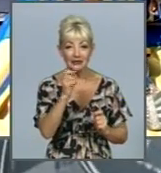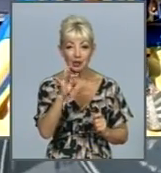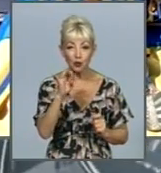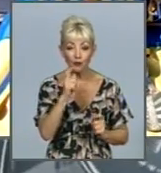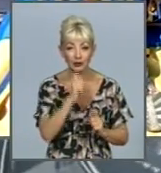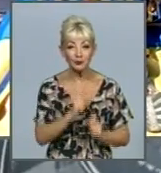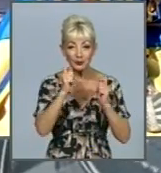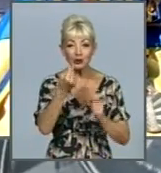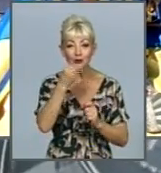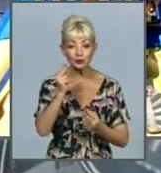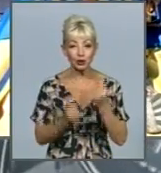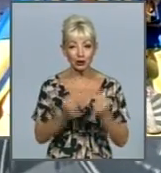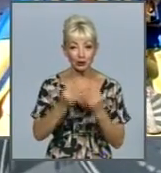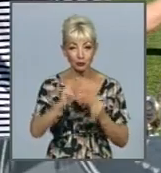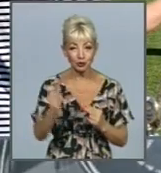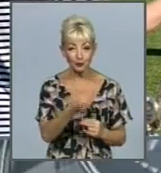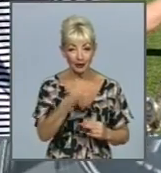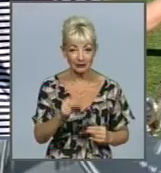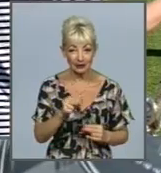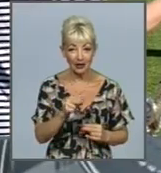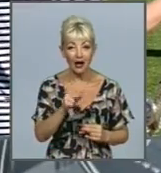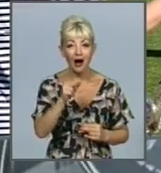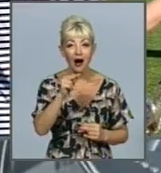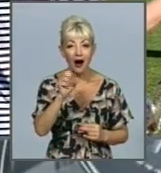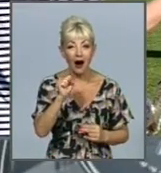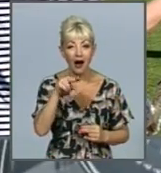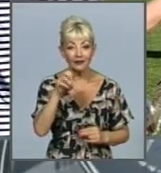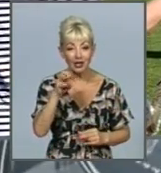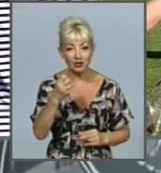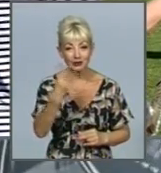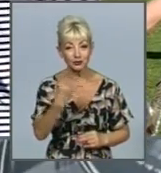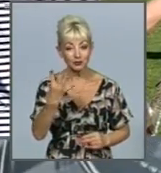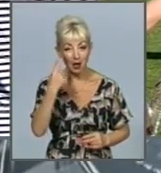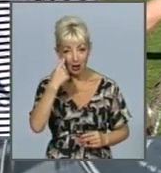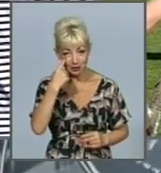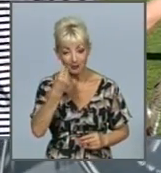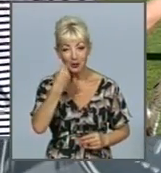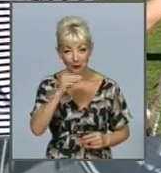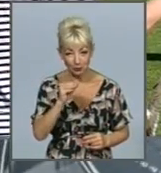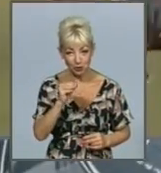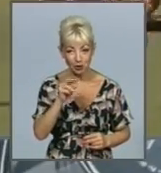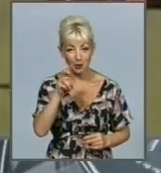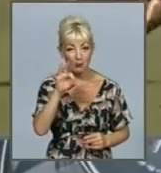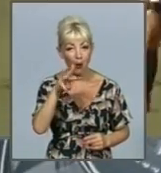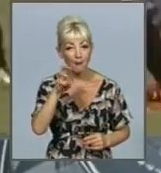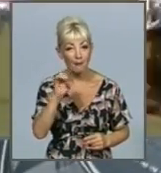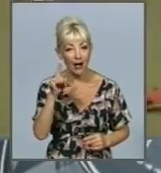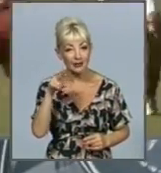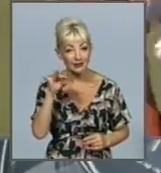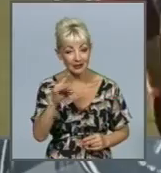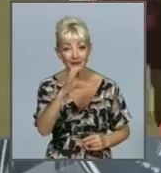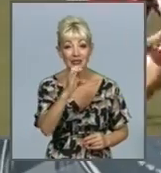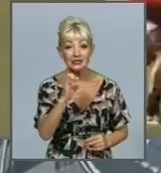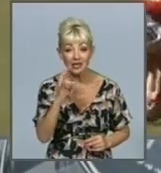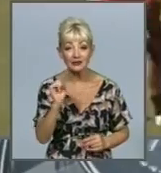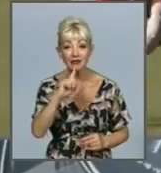приз лучшему игроку чемпионата. Владислав Дожинник с 34 очками стал лучшим бомбардиром. Evolution Sevens, как и